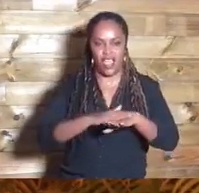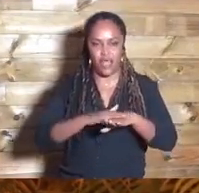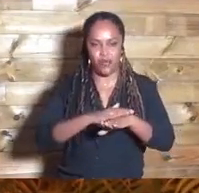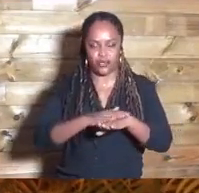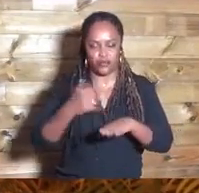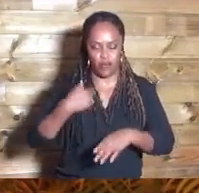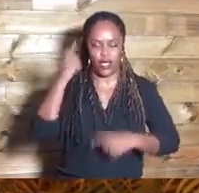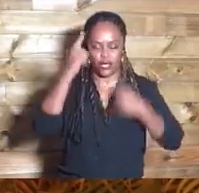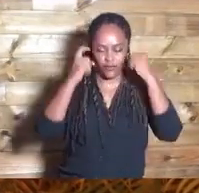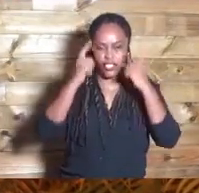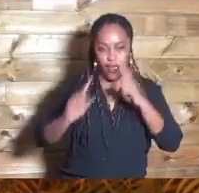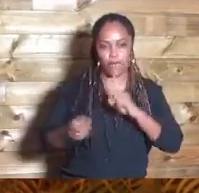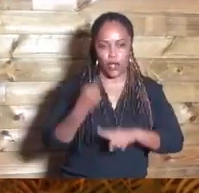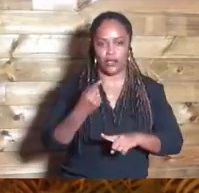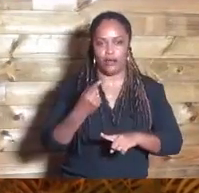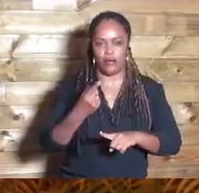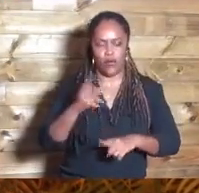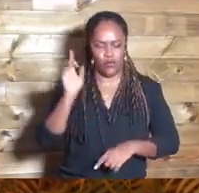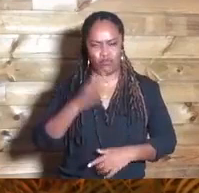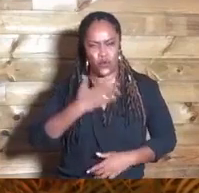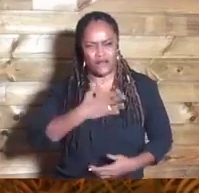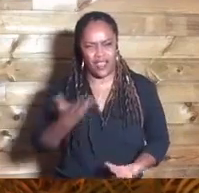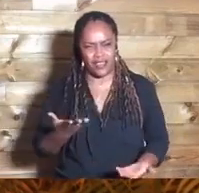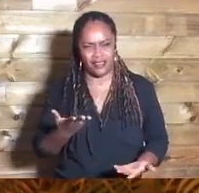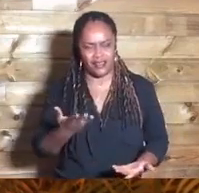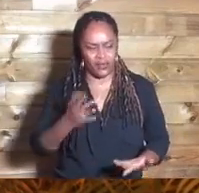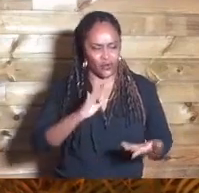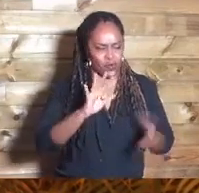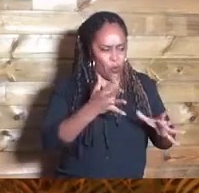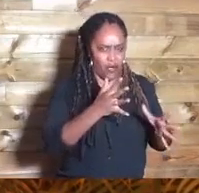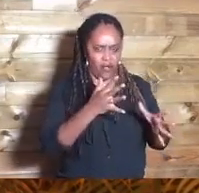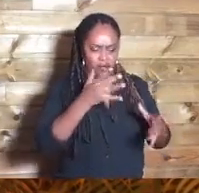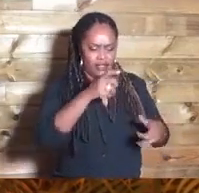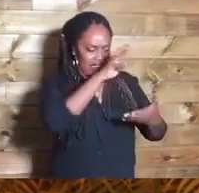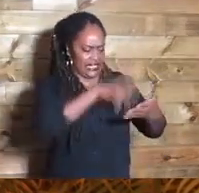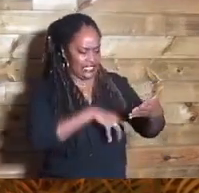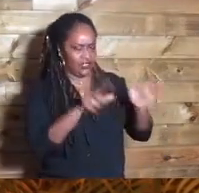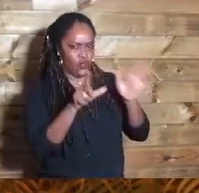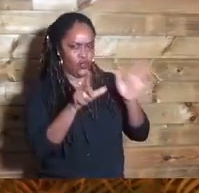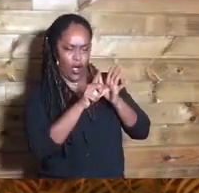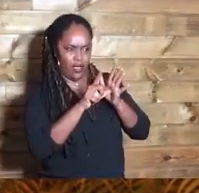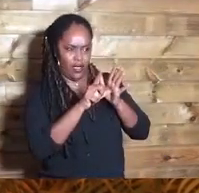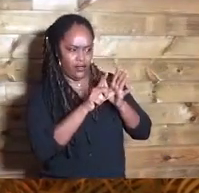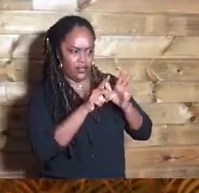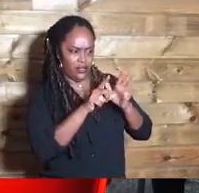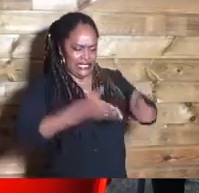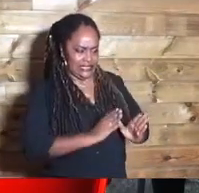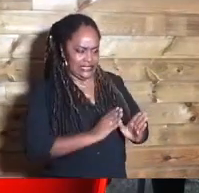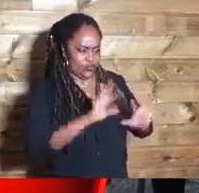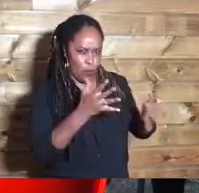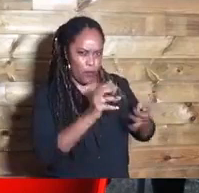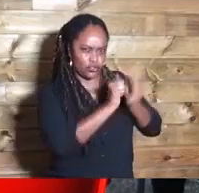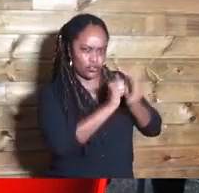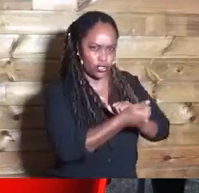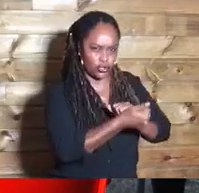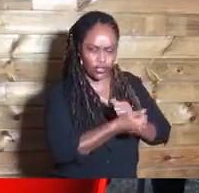si qui j'ont ka faire en loi ka ça ka servi qui j'ont ka changer vie en moun avec un texte de loi avec une décision ka prendre quoi décider que ou ka mettre ti moun